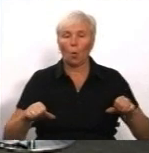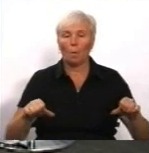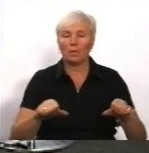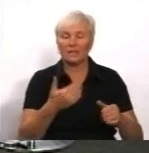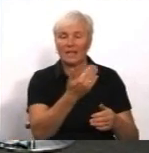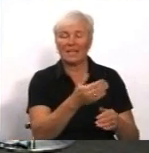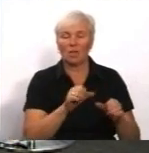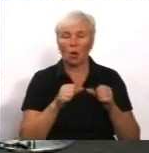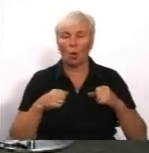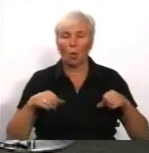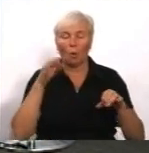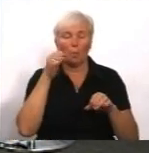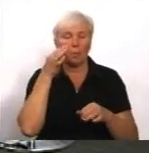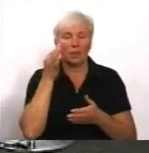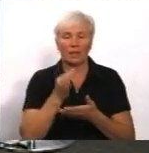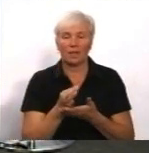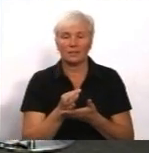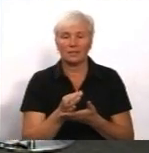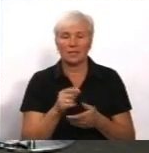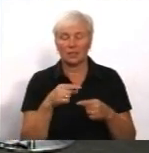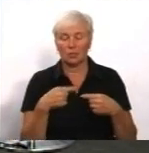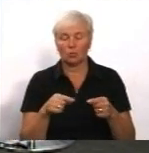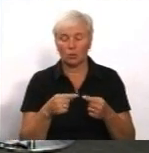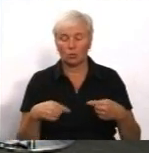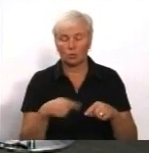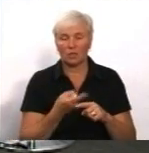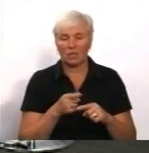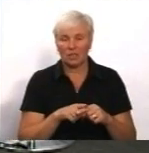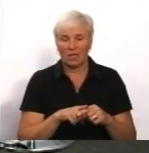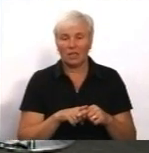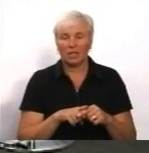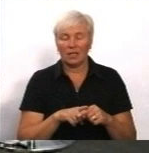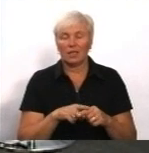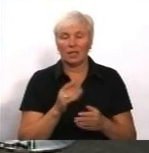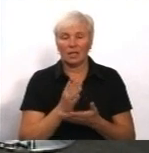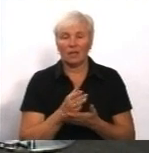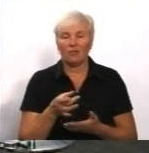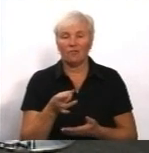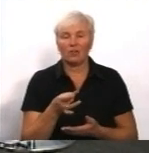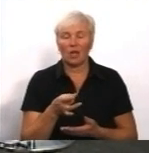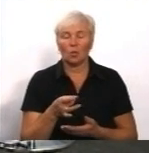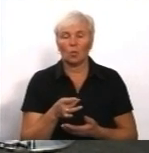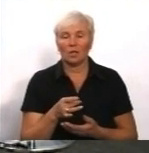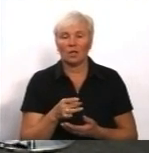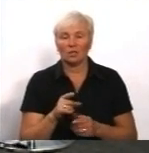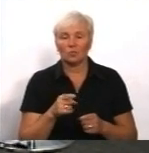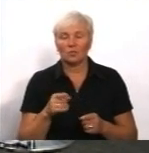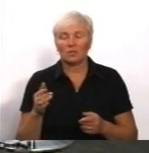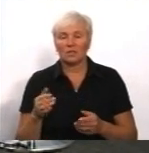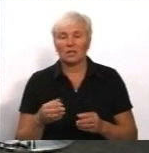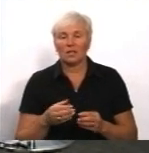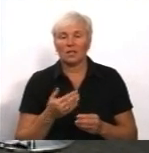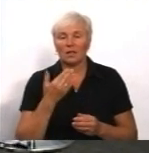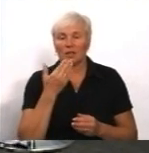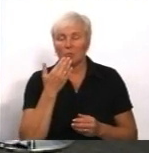і господарських, і інших структур, які є у цьому цьому закладі. Тому це звертатися тільки до них.